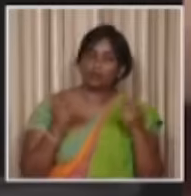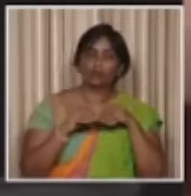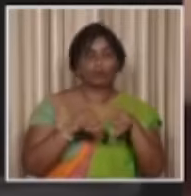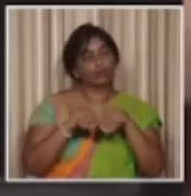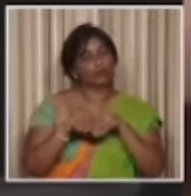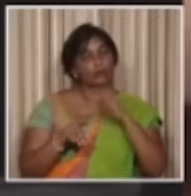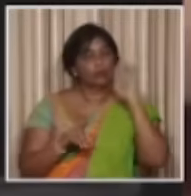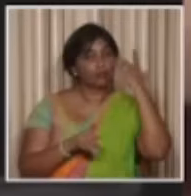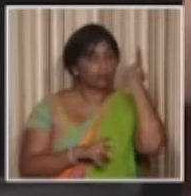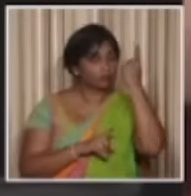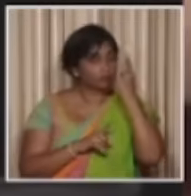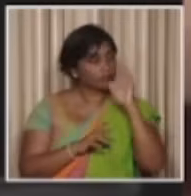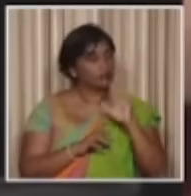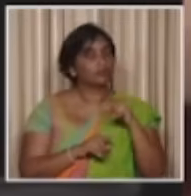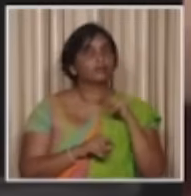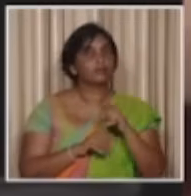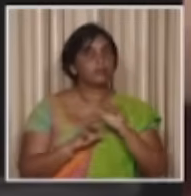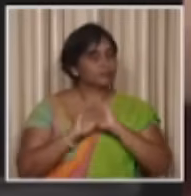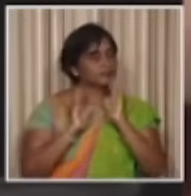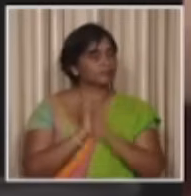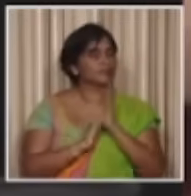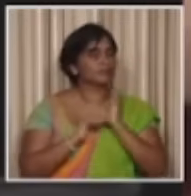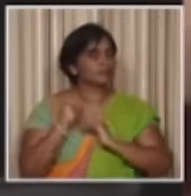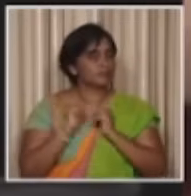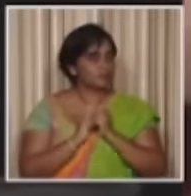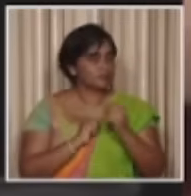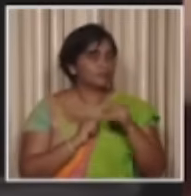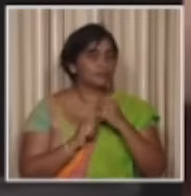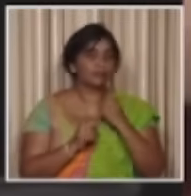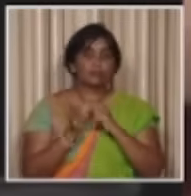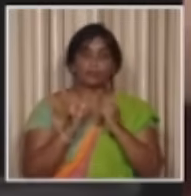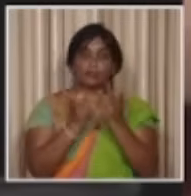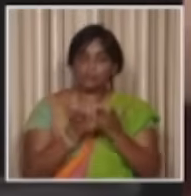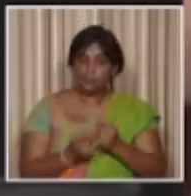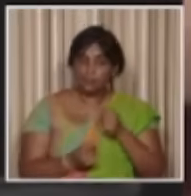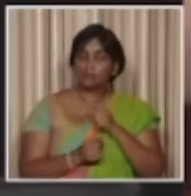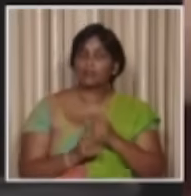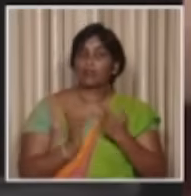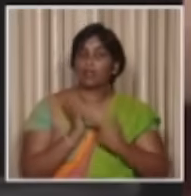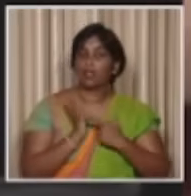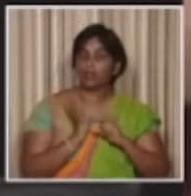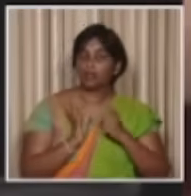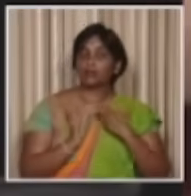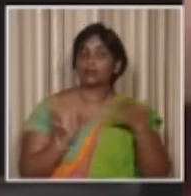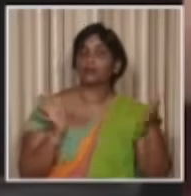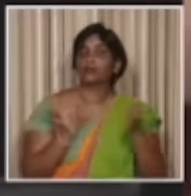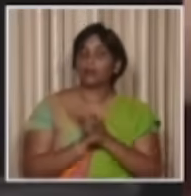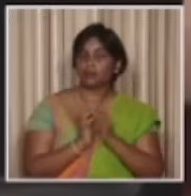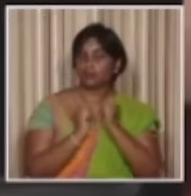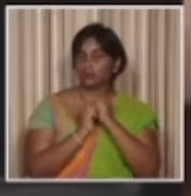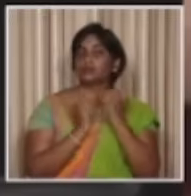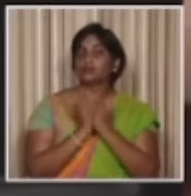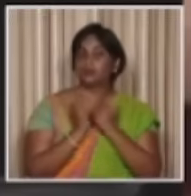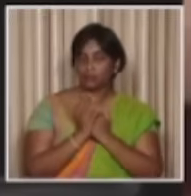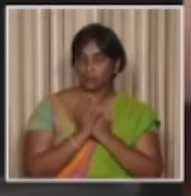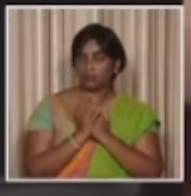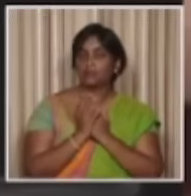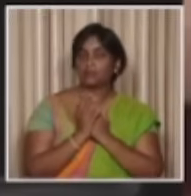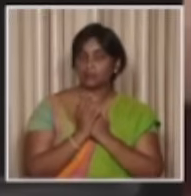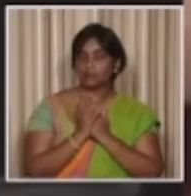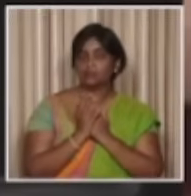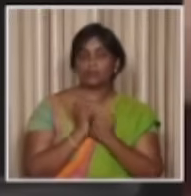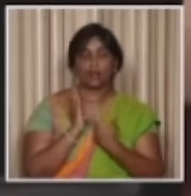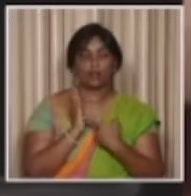කෘෂිකර්ම විශේෂඥයෝ වෙන්න පුළුවන්. මේ කරන ක්‍රියාදාමයන් විගණනය වෙන්න තාක්ෂණයත් හා ඒකාබද්ධ වැඩපිළිවෙළක්. ඒ කියන්නේ විගණන